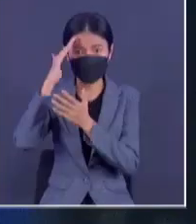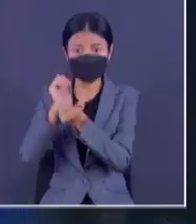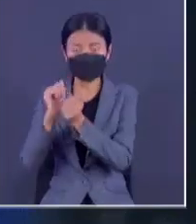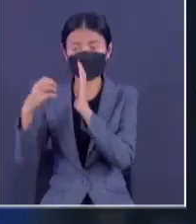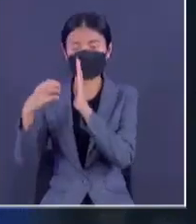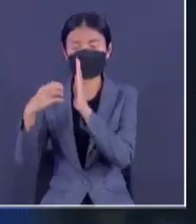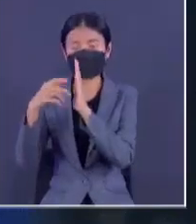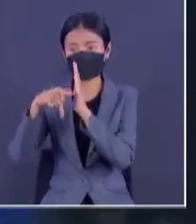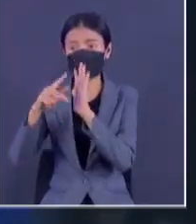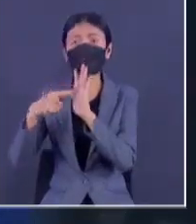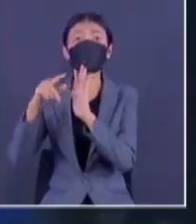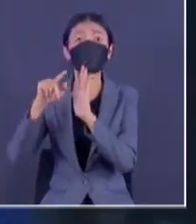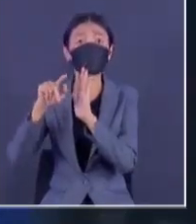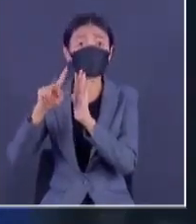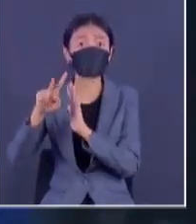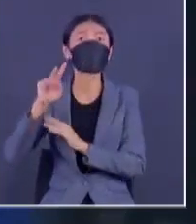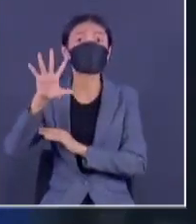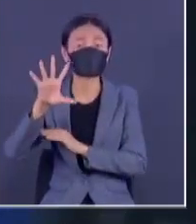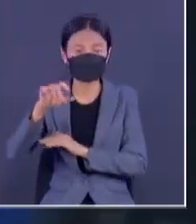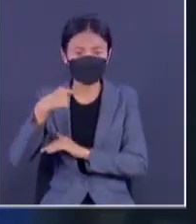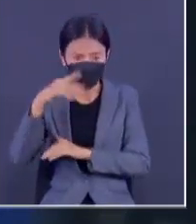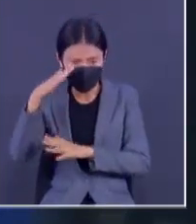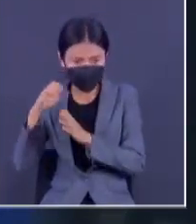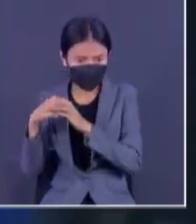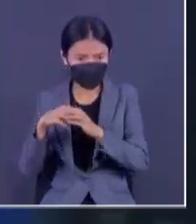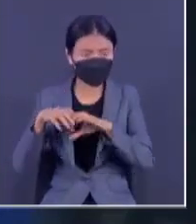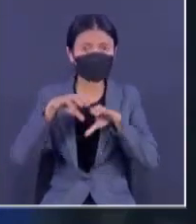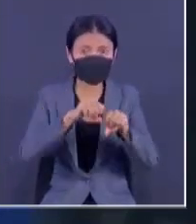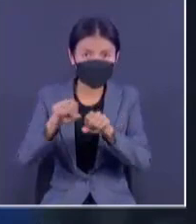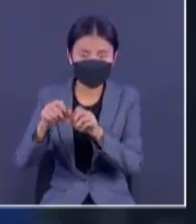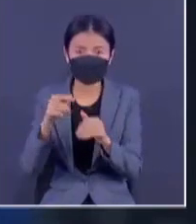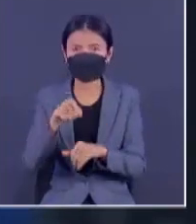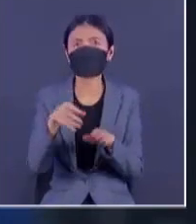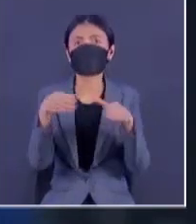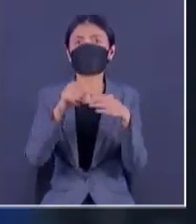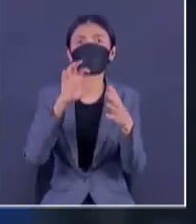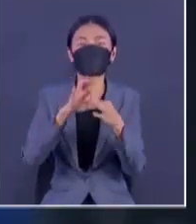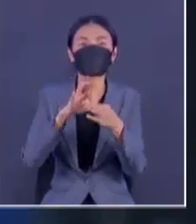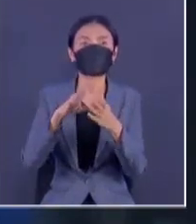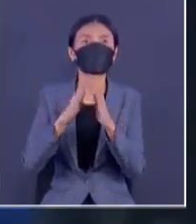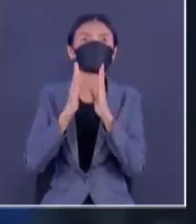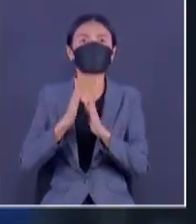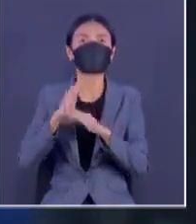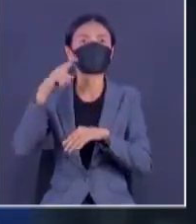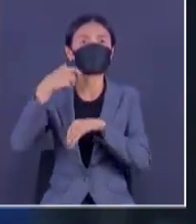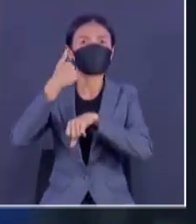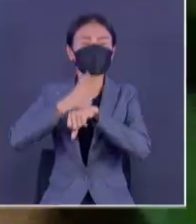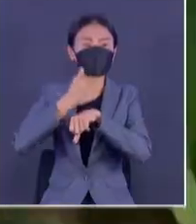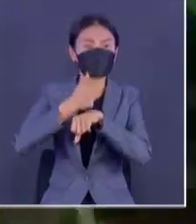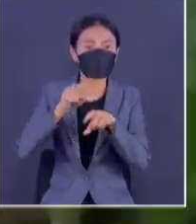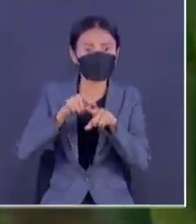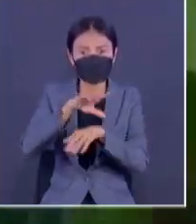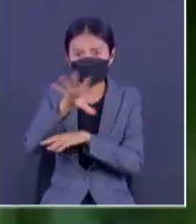ามีชื่อว่าเครือข่ายแม่เล้าจุ๊บแจงแล้วก็สามารถช่วยเด็กหญิงวัย14ปีได้ถึง4คนด้วยกันครับ